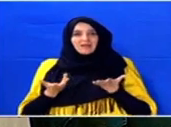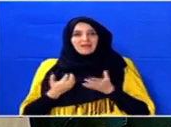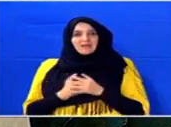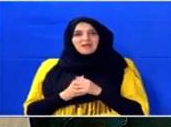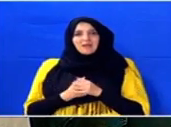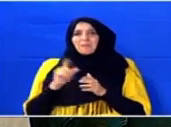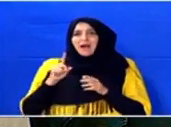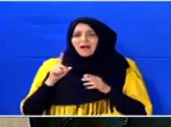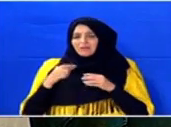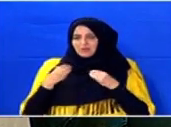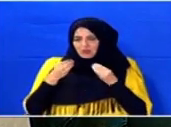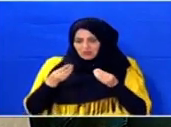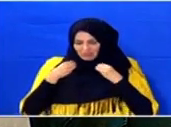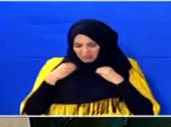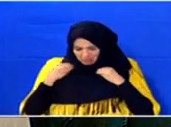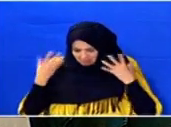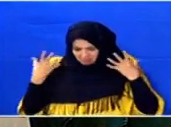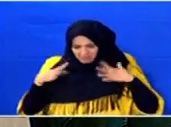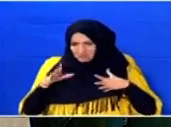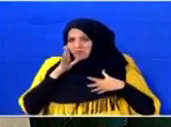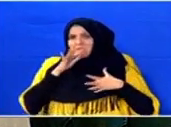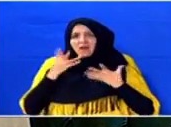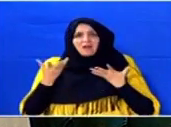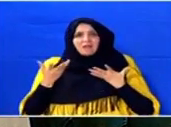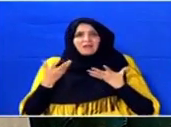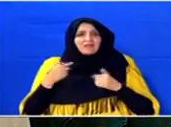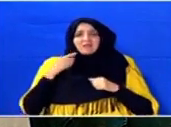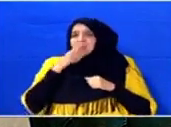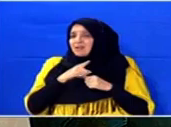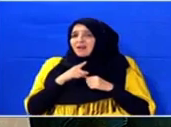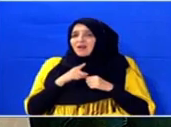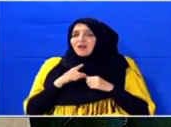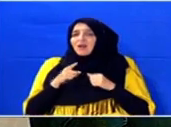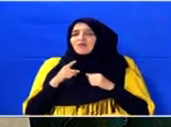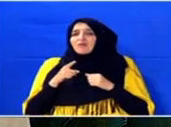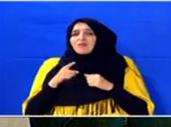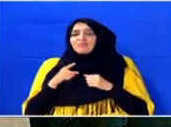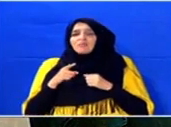مش تخيط لك اللبسه اللي ما تلبسيهاش اذن هذا صار النساء